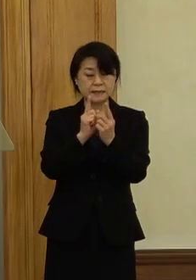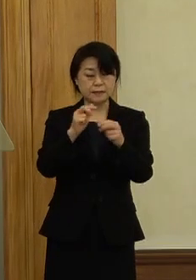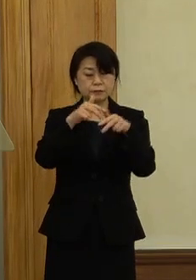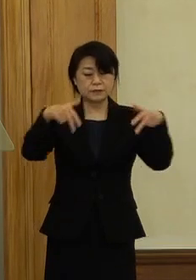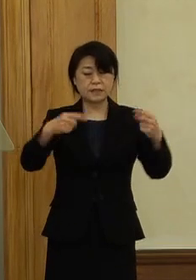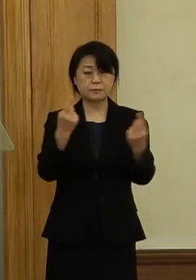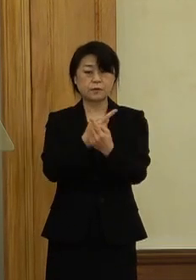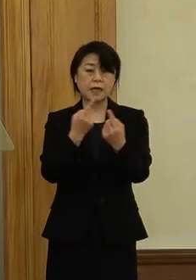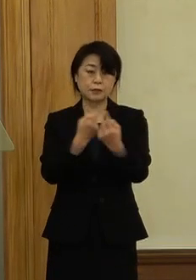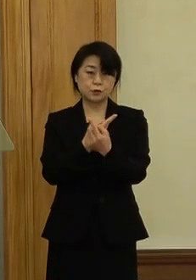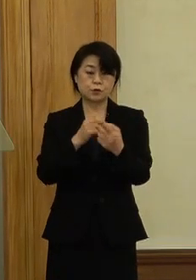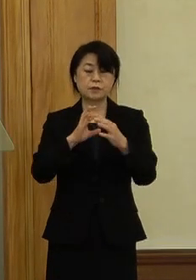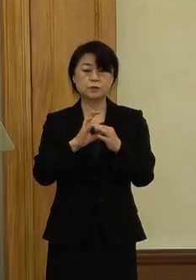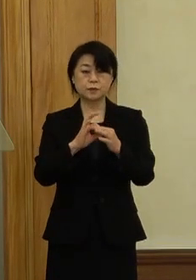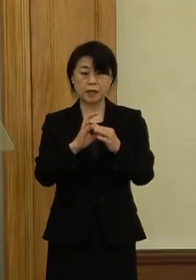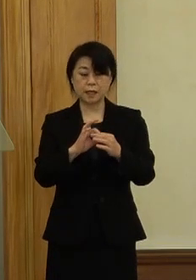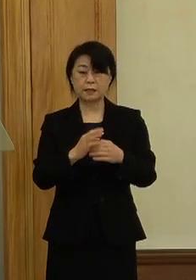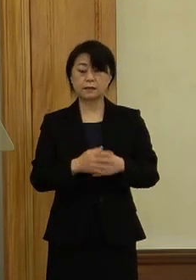ります。